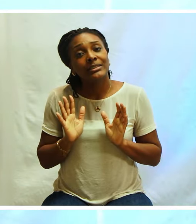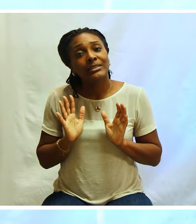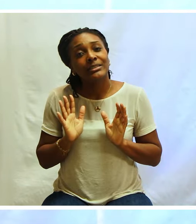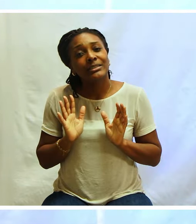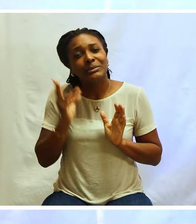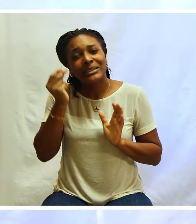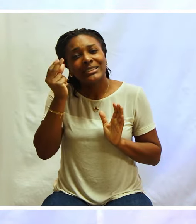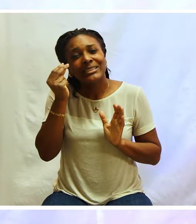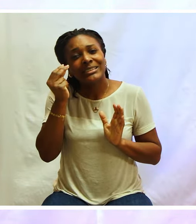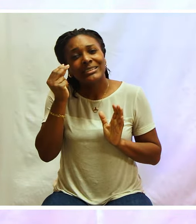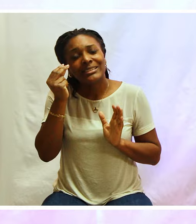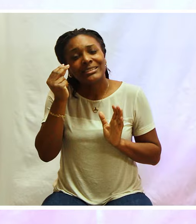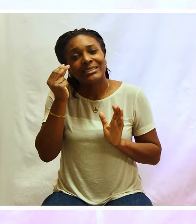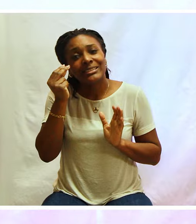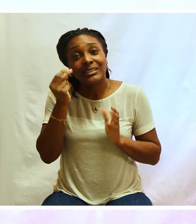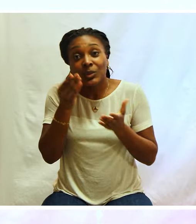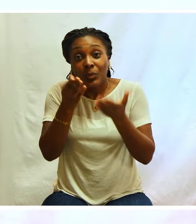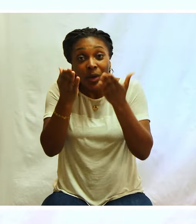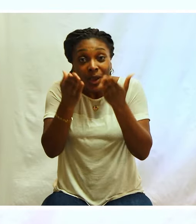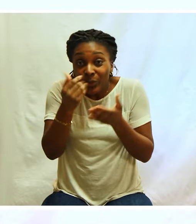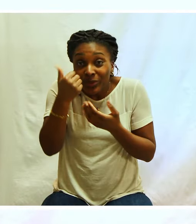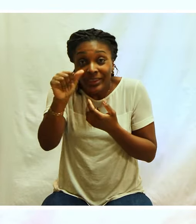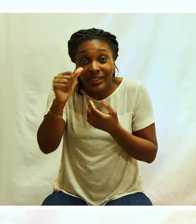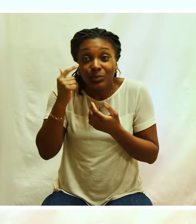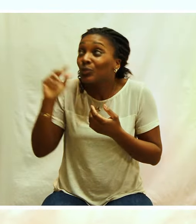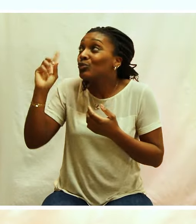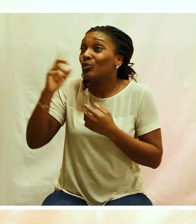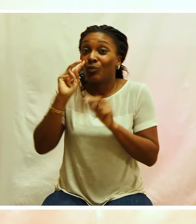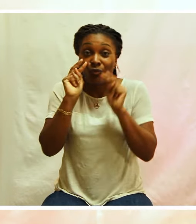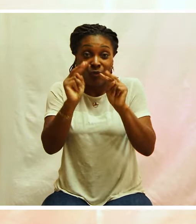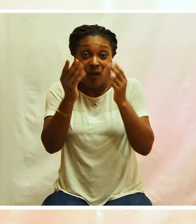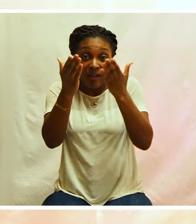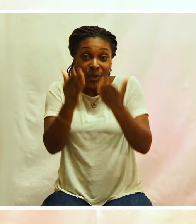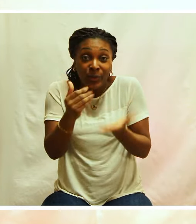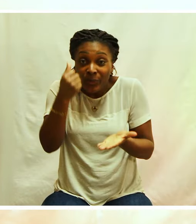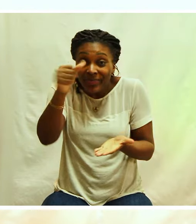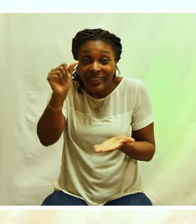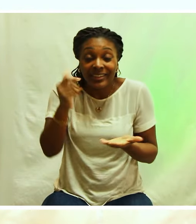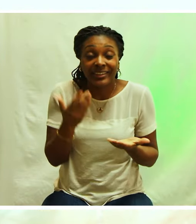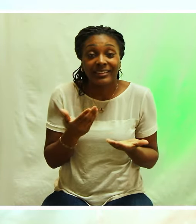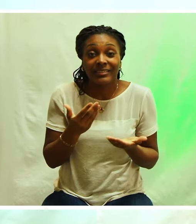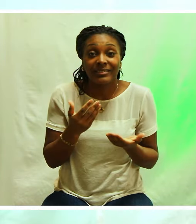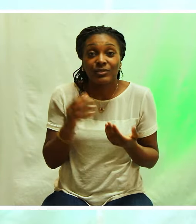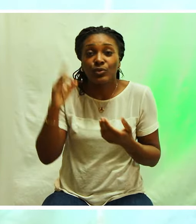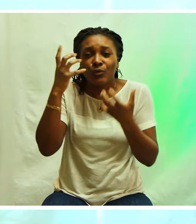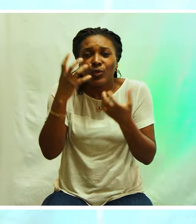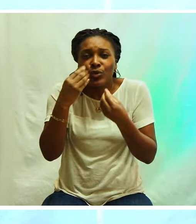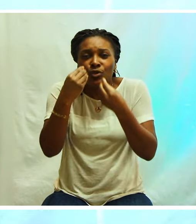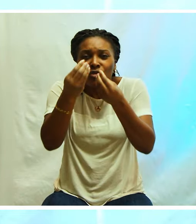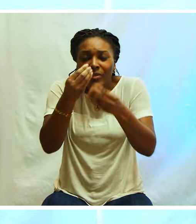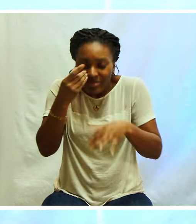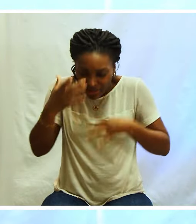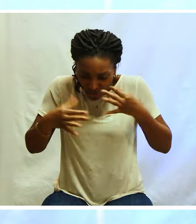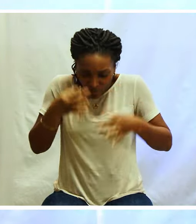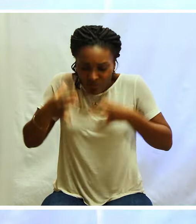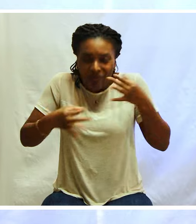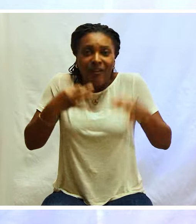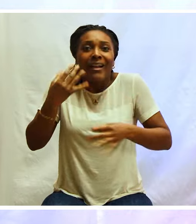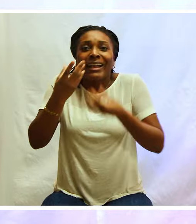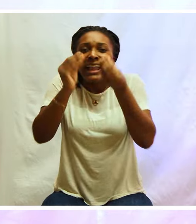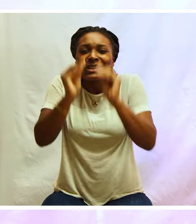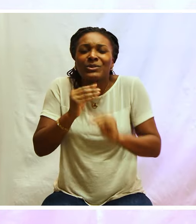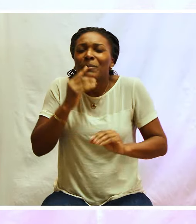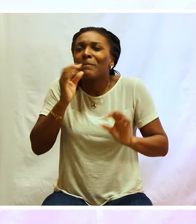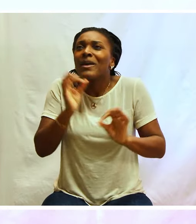Tu es particulier aux yeux de Dieu. Et Dieu veut te faire découvrir dans ta vie que tu es cette créature si